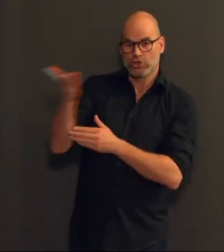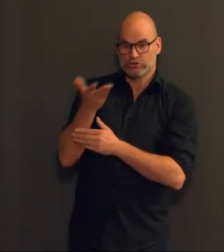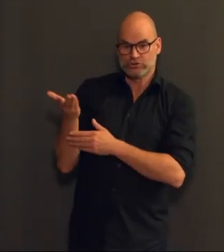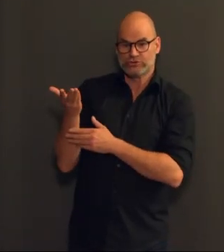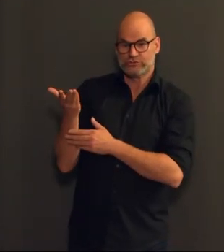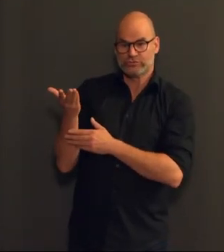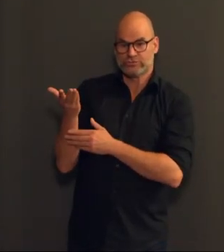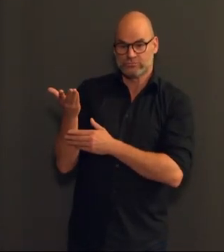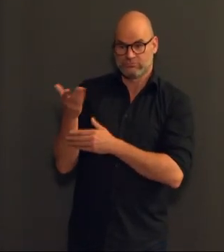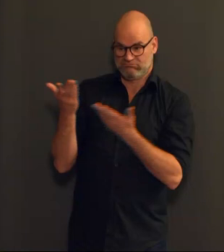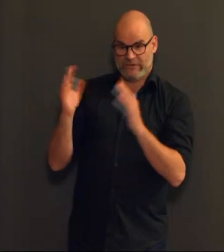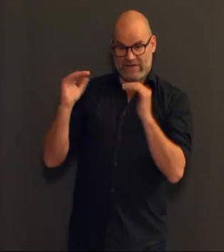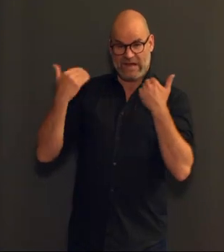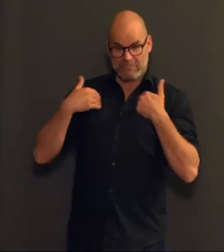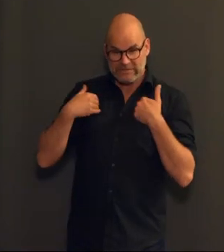Momenteel liggen er